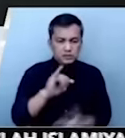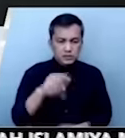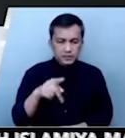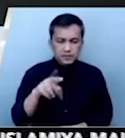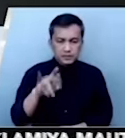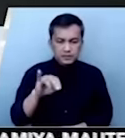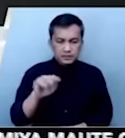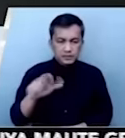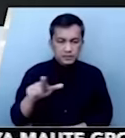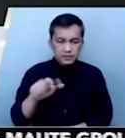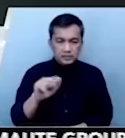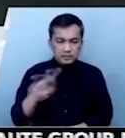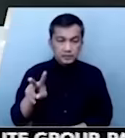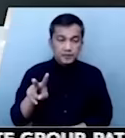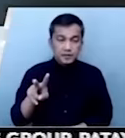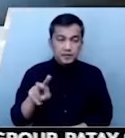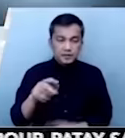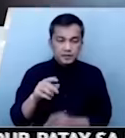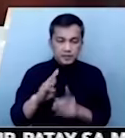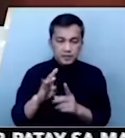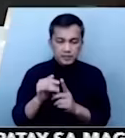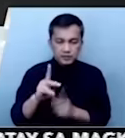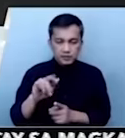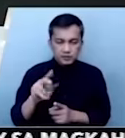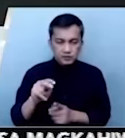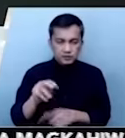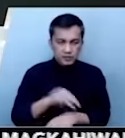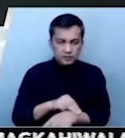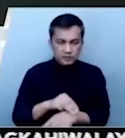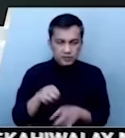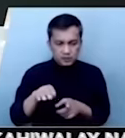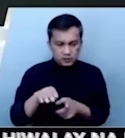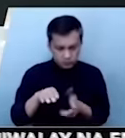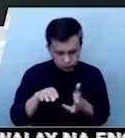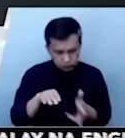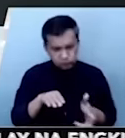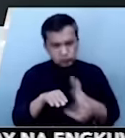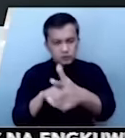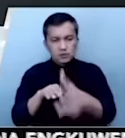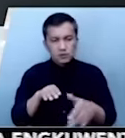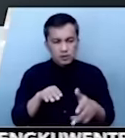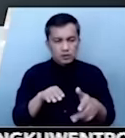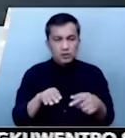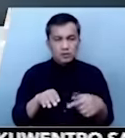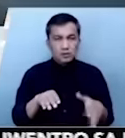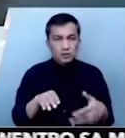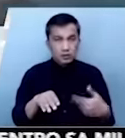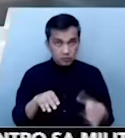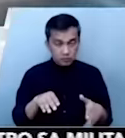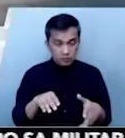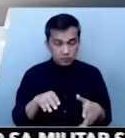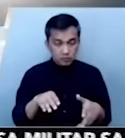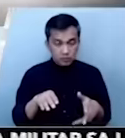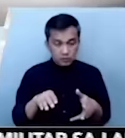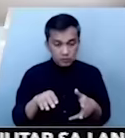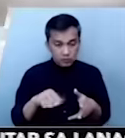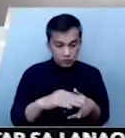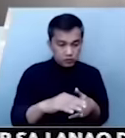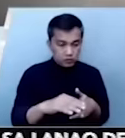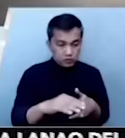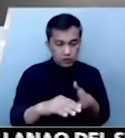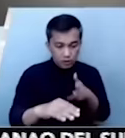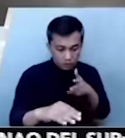Barangay Poblasyon, Makati City. Pinauna muna niya ang isang motorsiklo. Pero bago patuloy ang makaliko, sumalpok na sa kanya ang